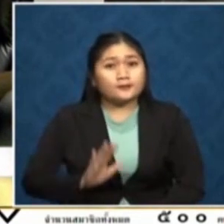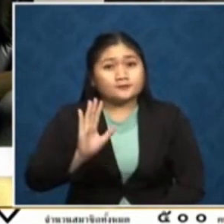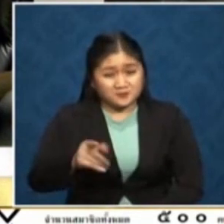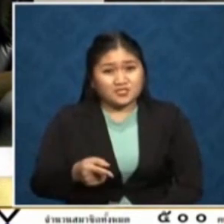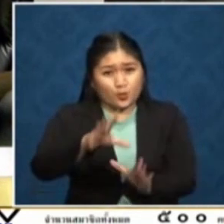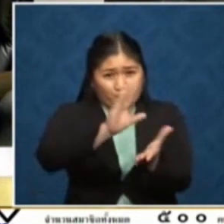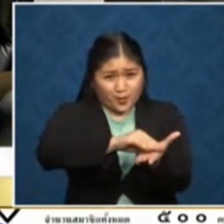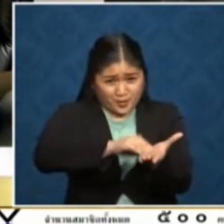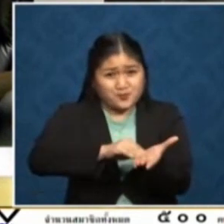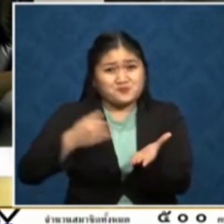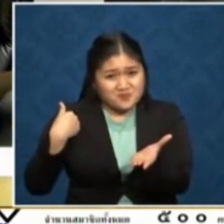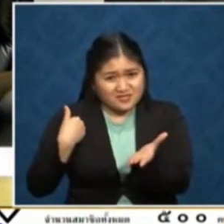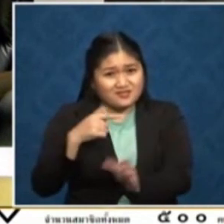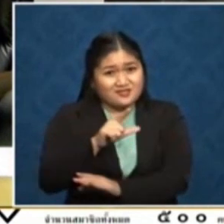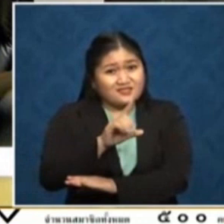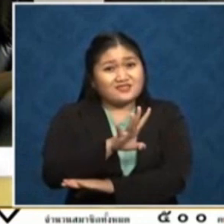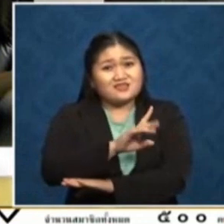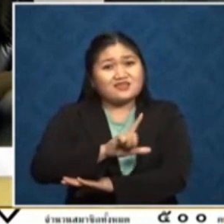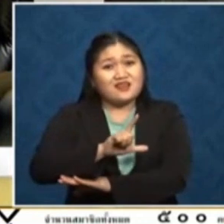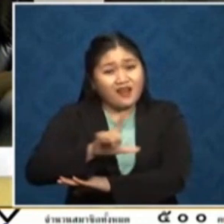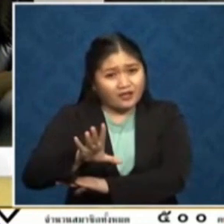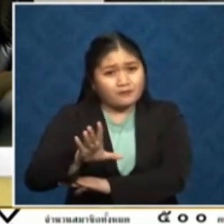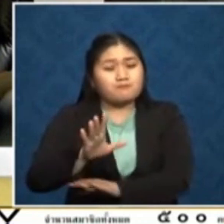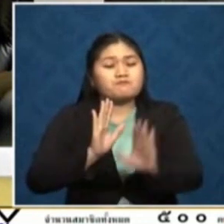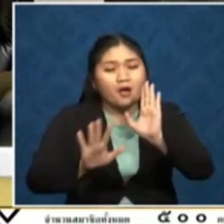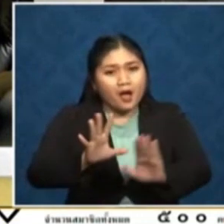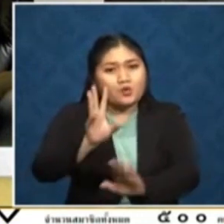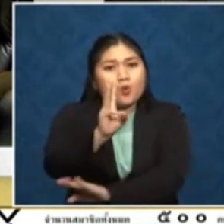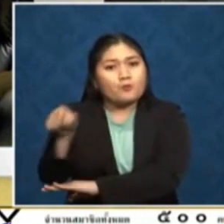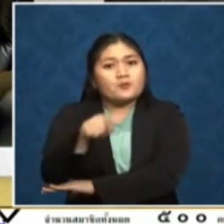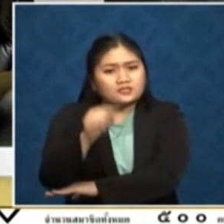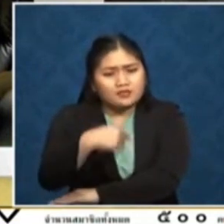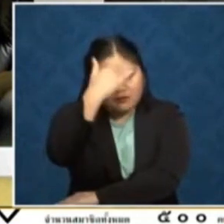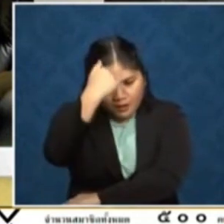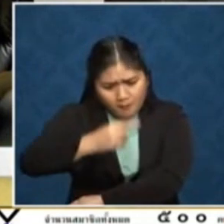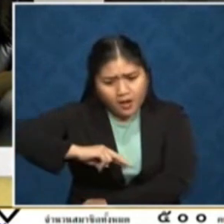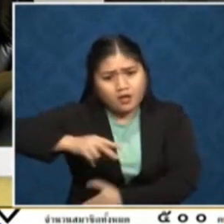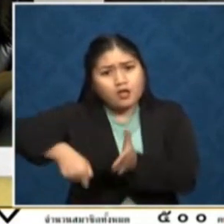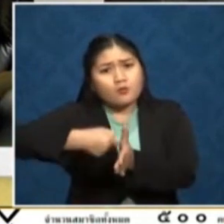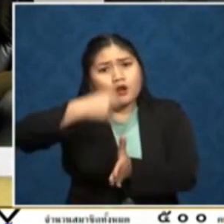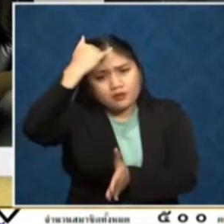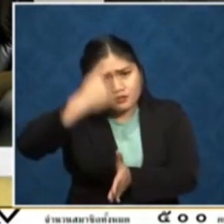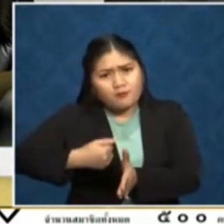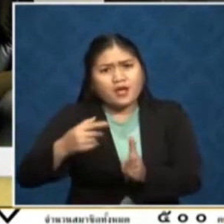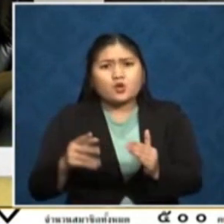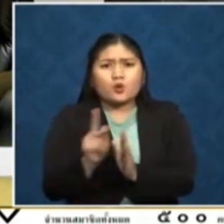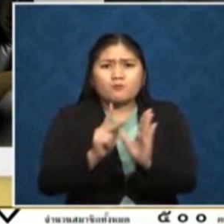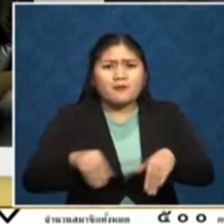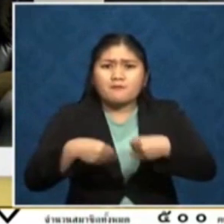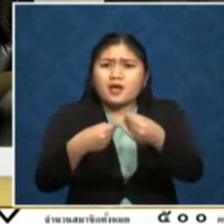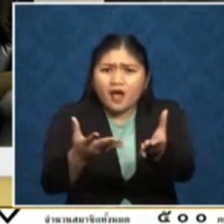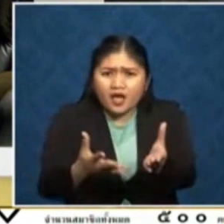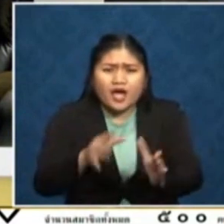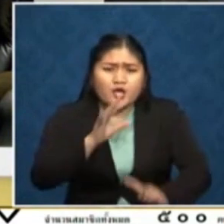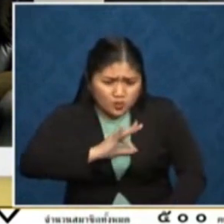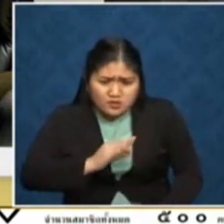านมีมากกว่านี้เยอะมี4ล้านคนนะครับอย่างน้อยๆนะครับที่ลงบันทึ